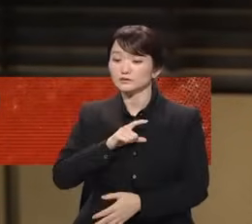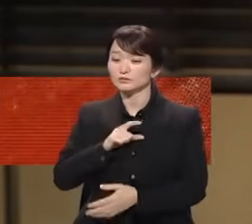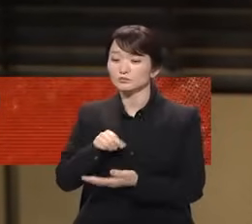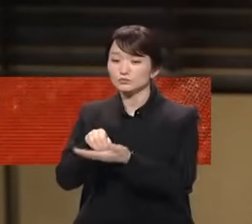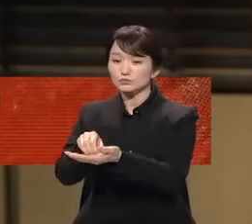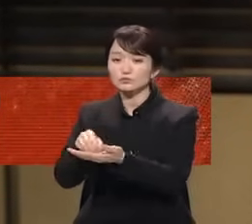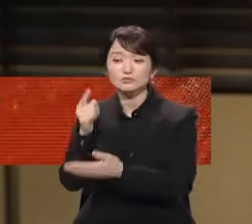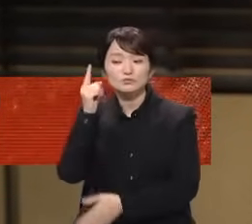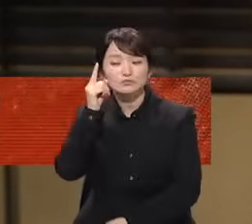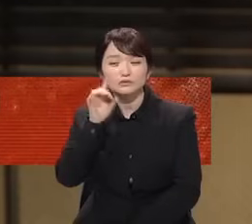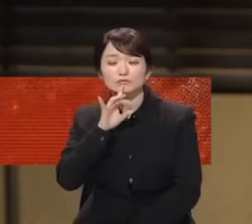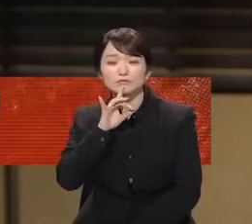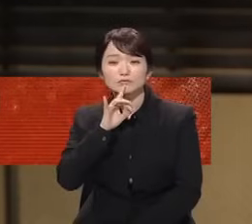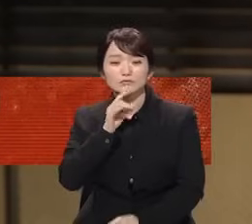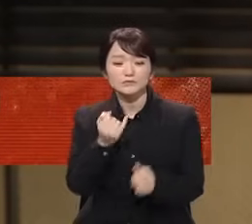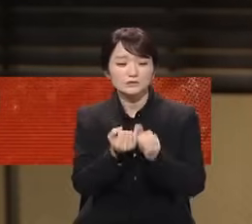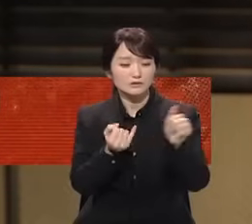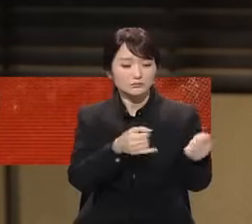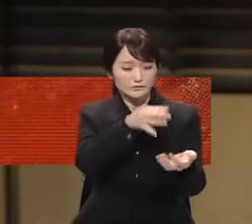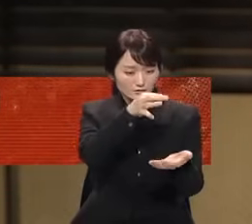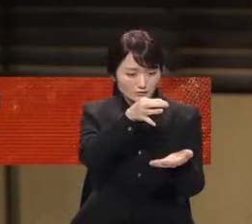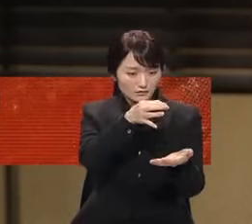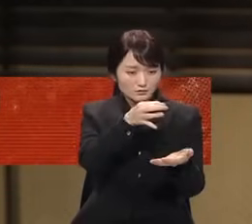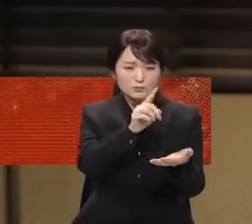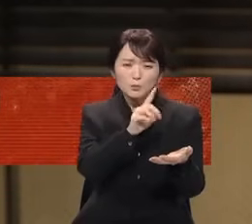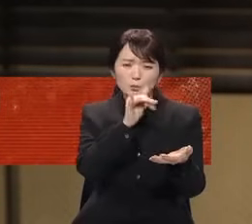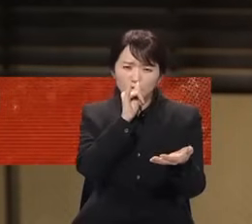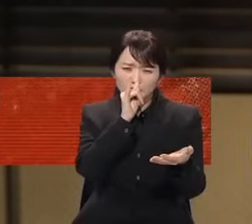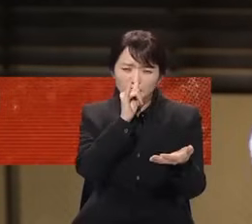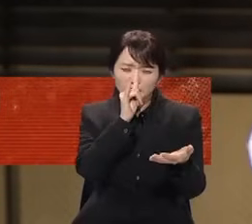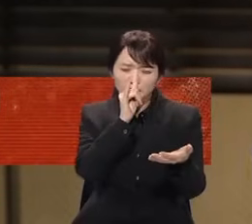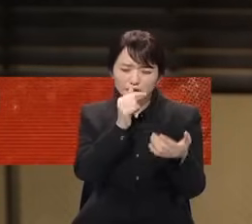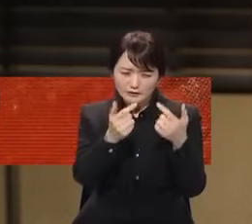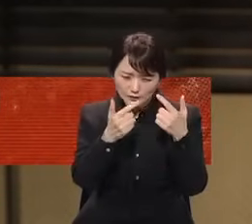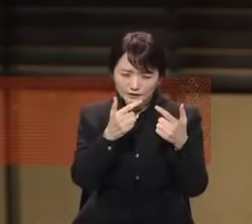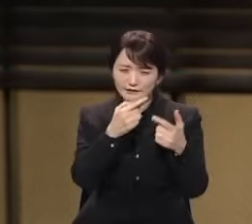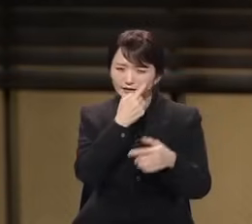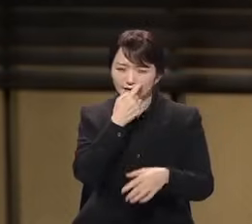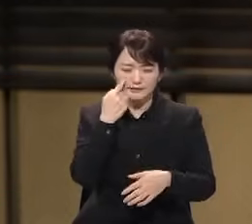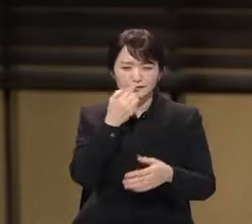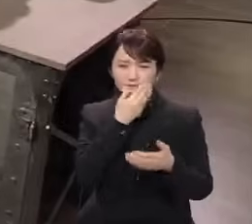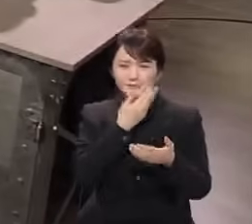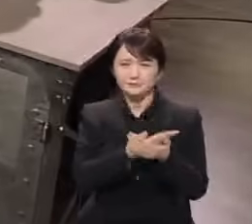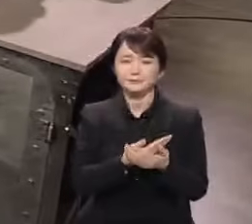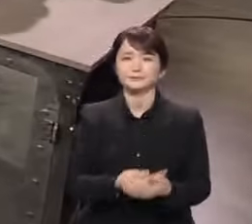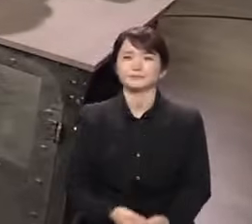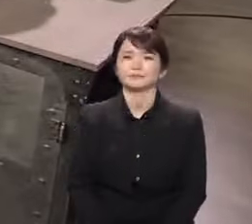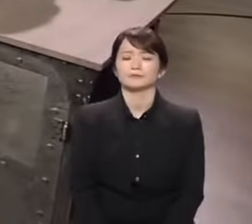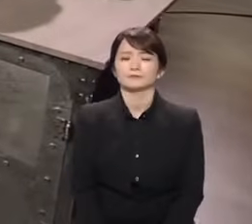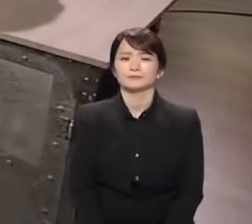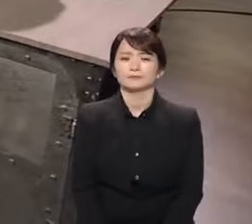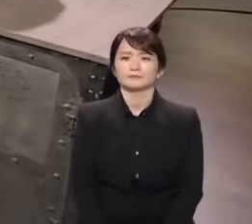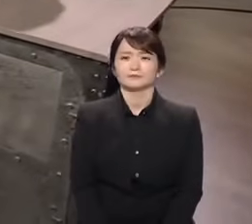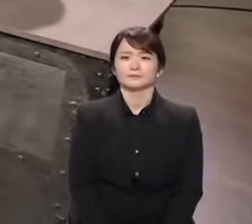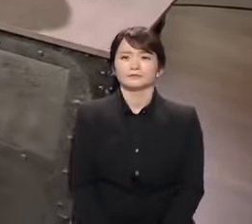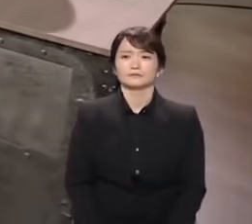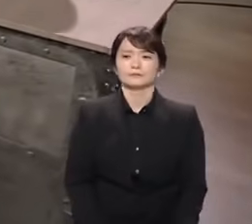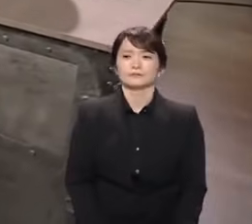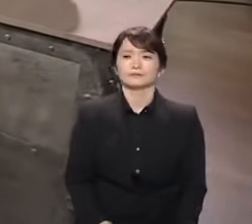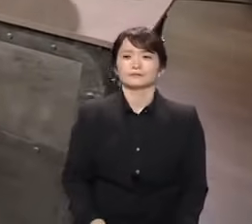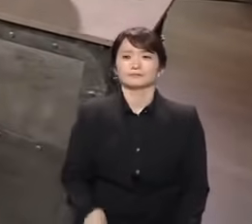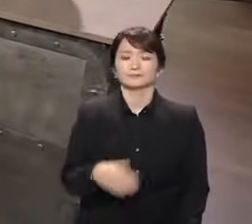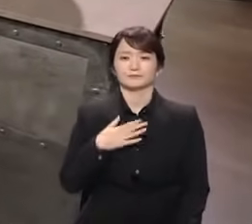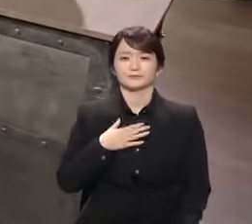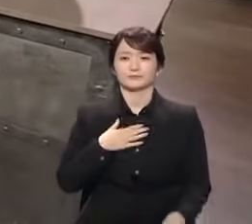하니까요. 남편 재산을 정확하게 파악하고 있는 게 오히려 지금부터 필요하지 않을까 생각이 듭니다. 자, 교수님 제가 이분께